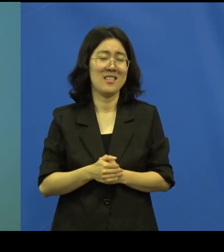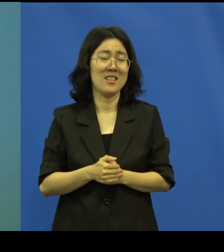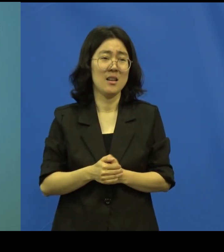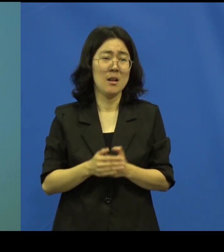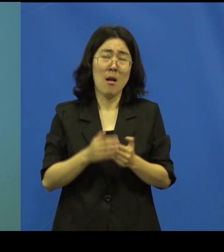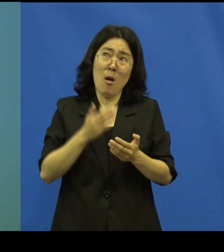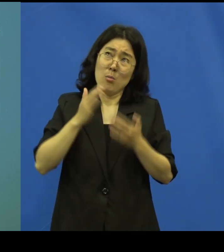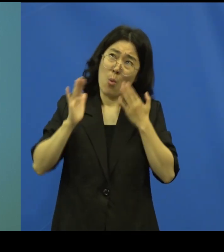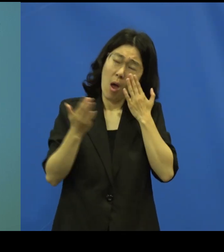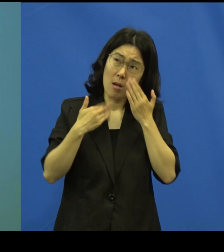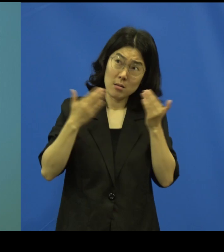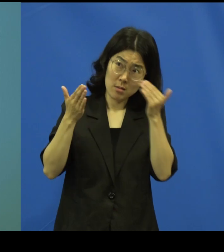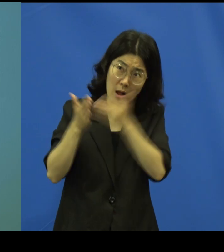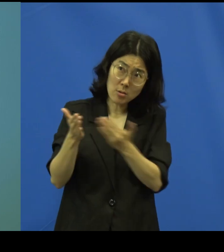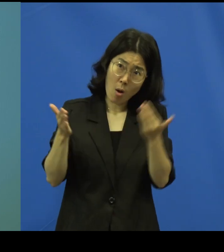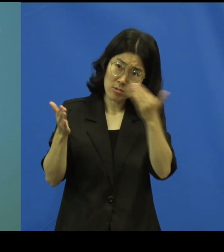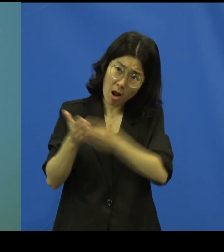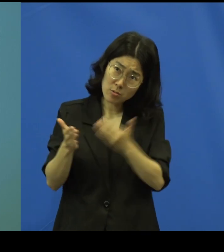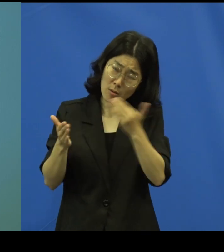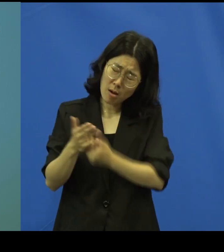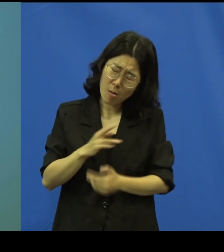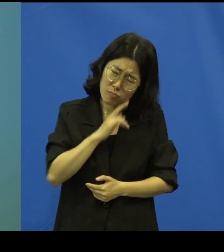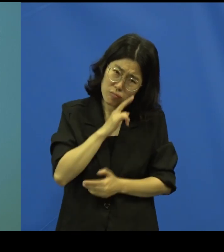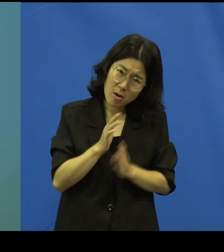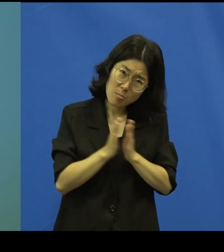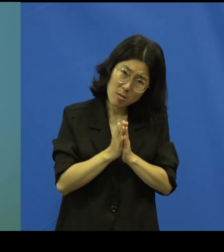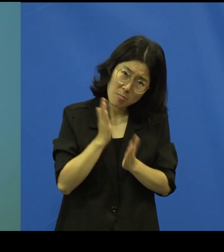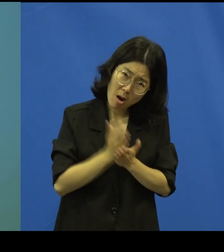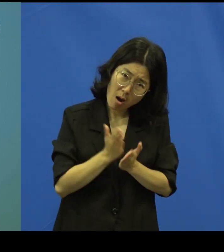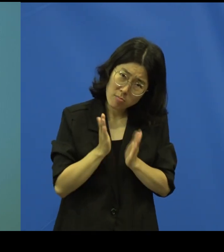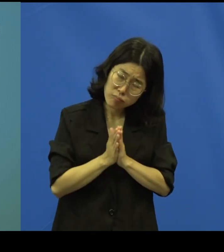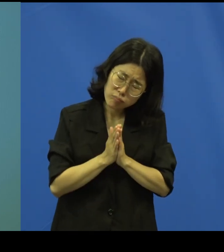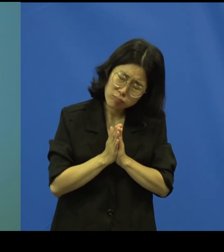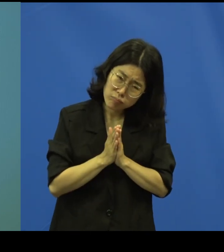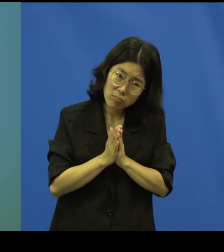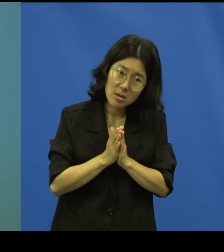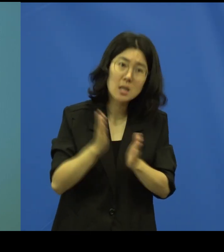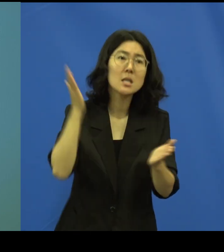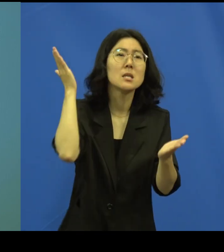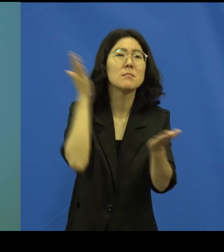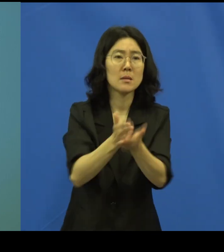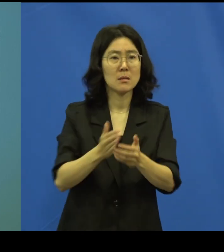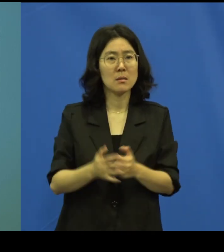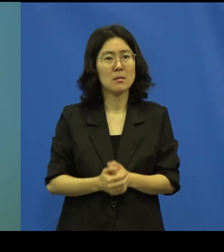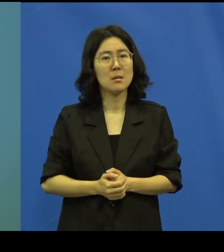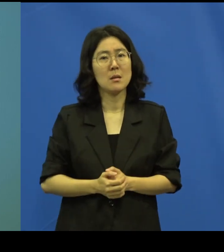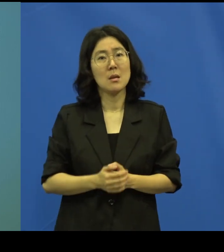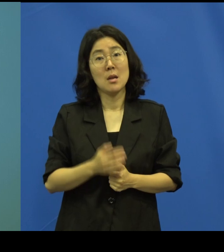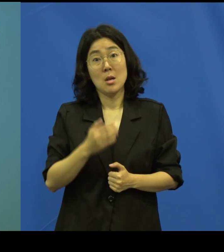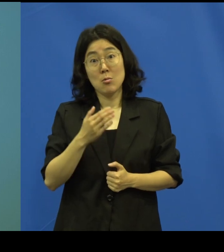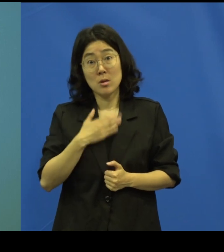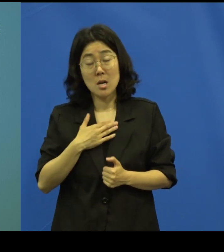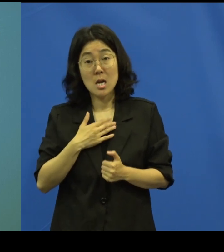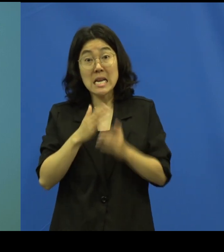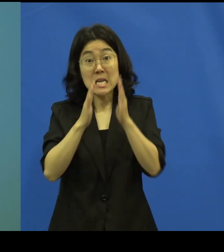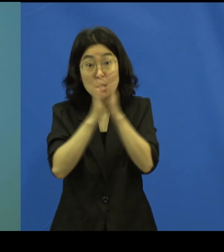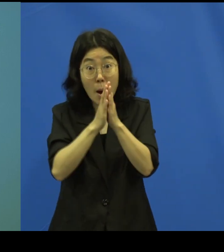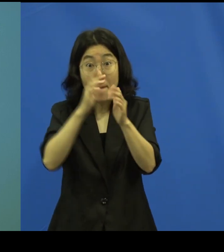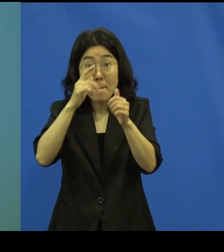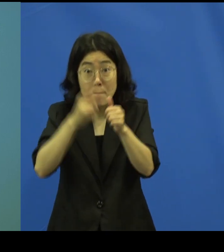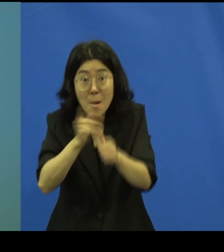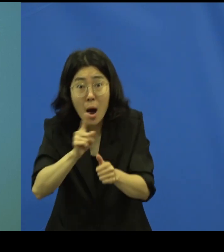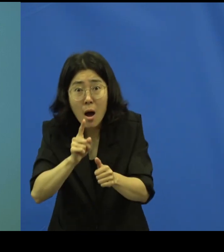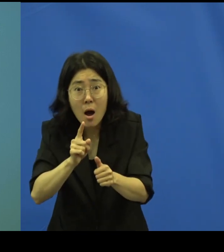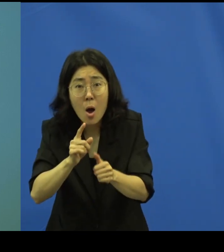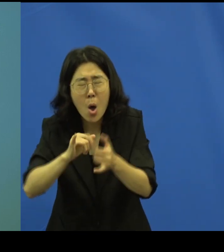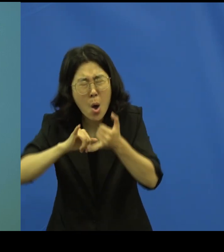기도는 반드시 이루어진다는 거죠. 그래서 마지막 때 성도들의 기도가 얼마나 중요한가.